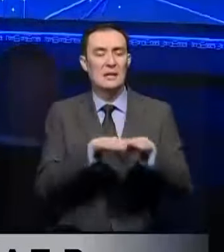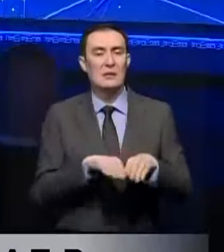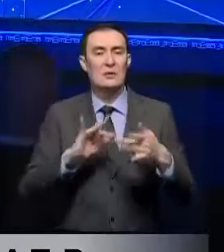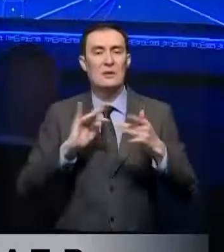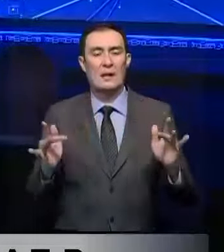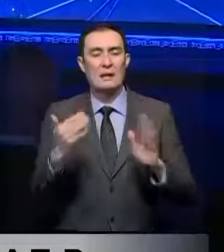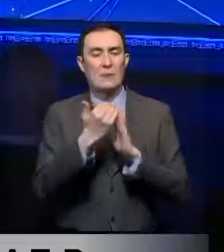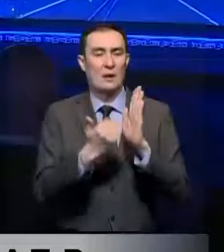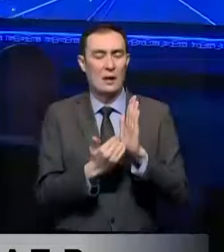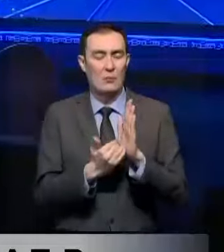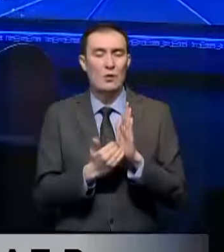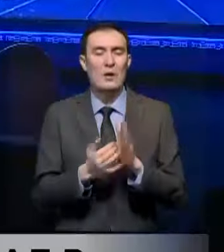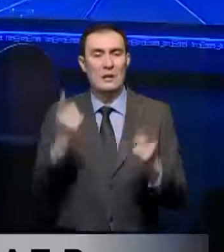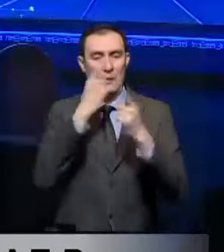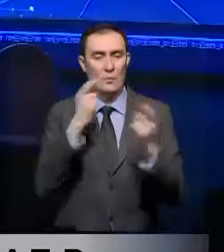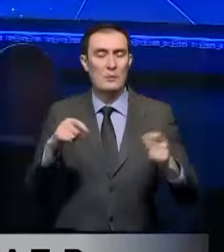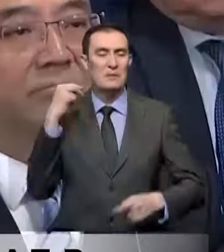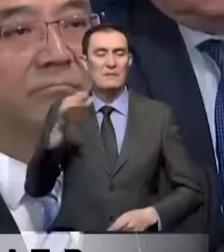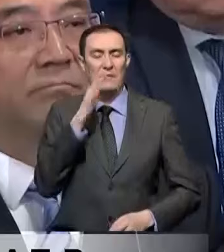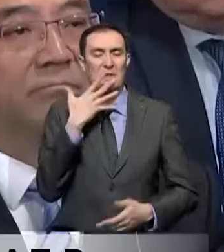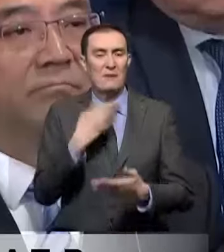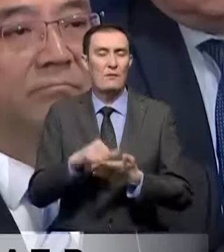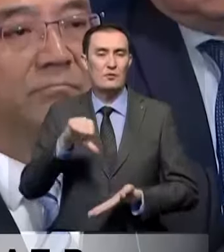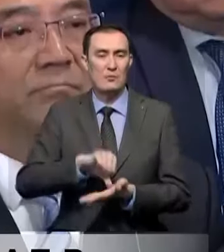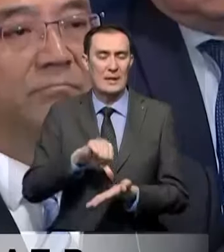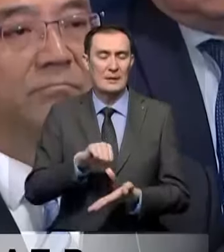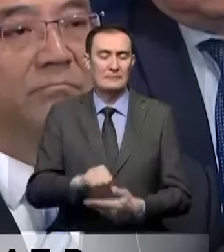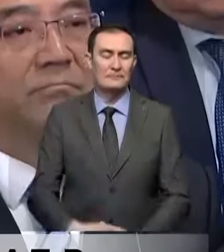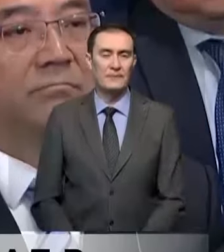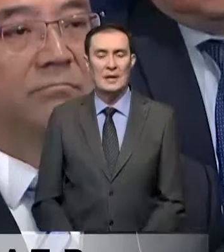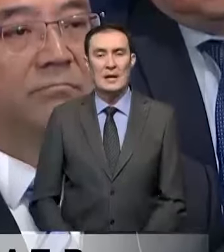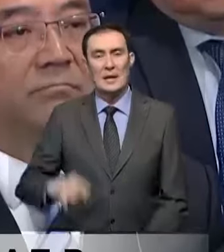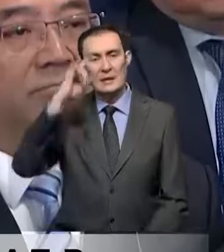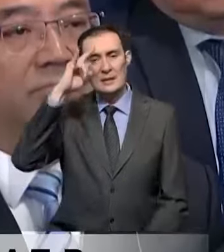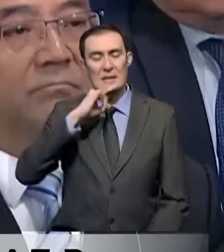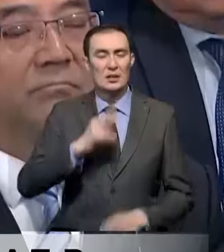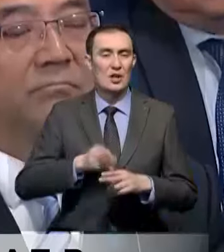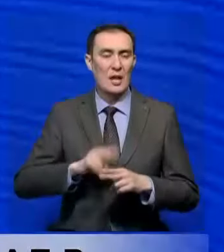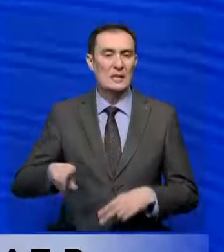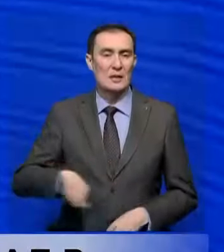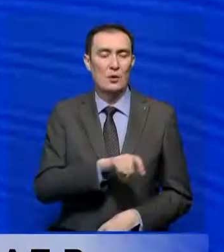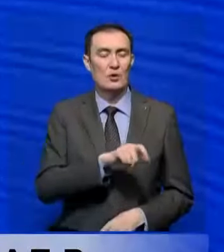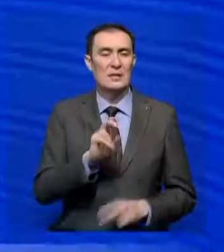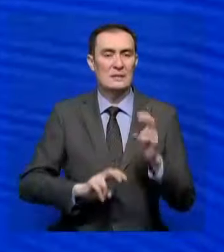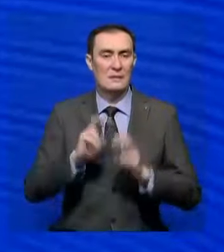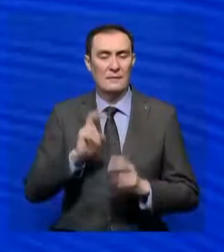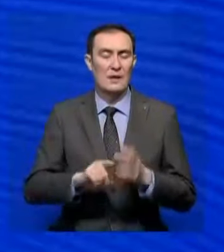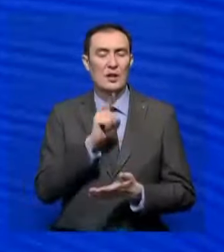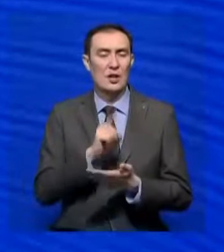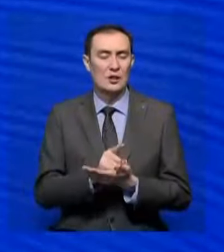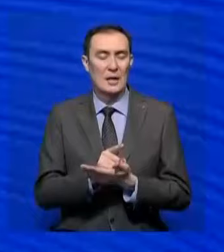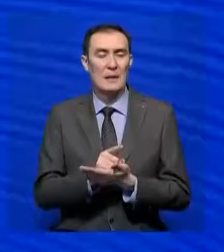цифровую экосистему, напомнил президент во время своего выступления. Отечественная железнодорожная отрасль